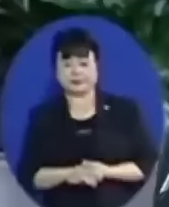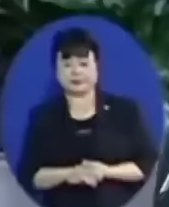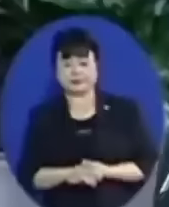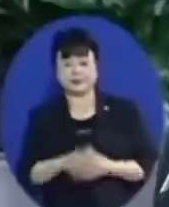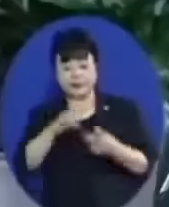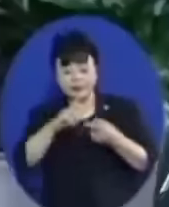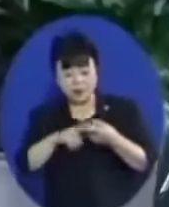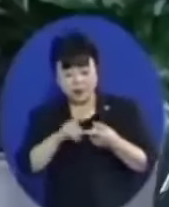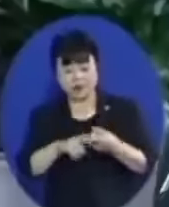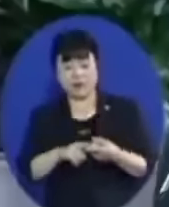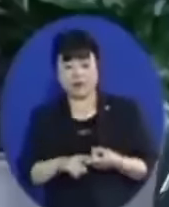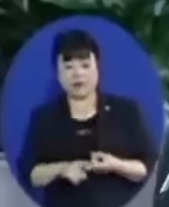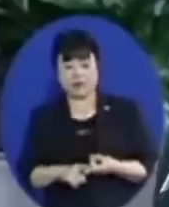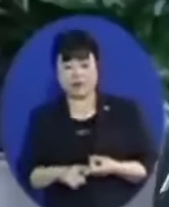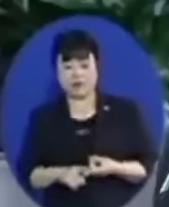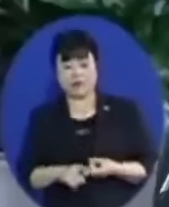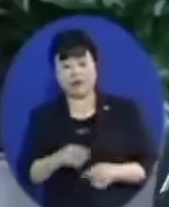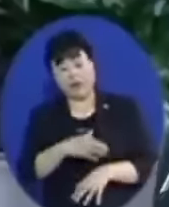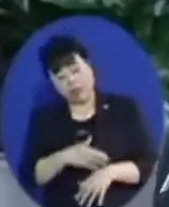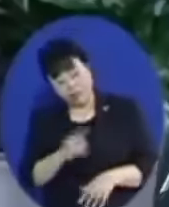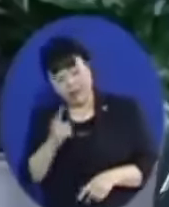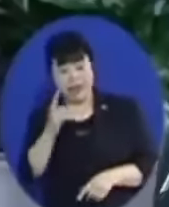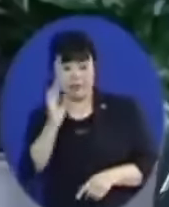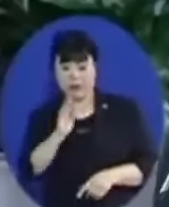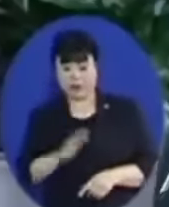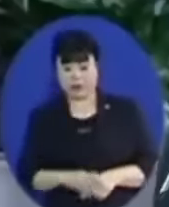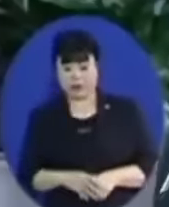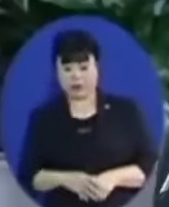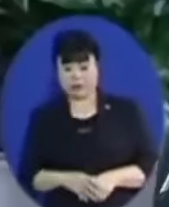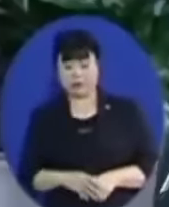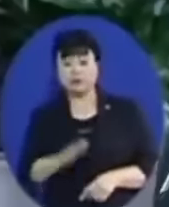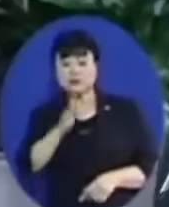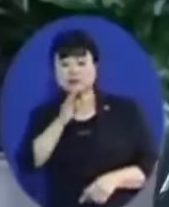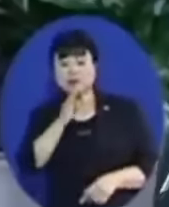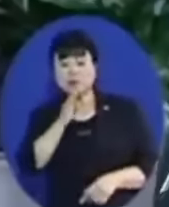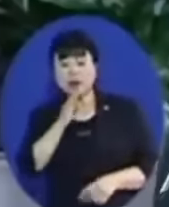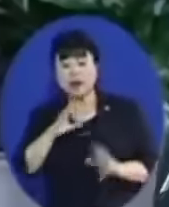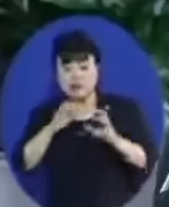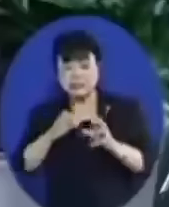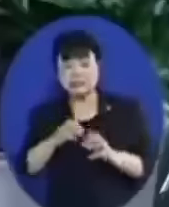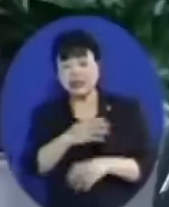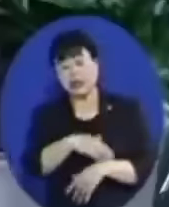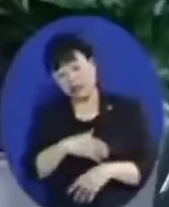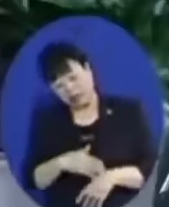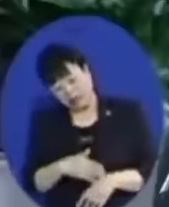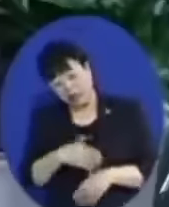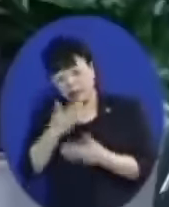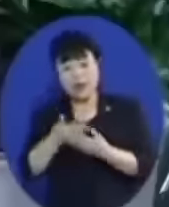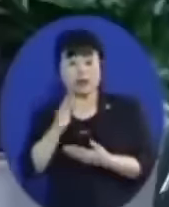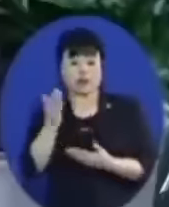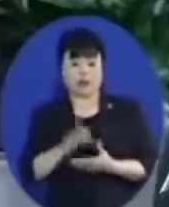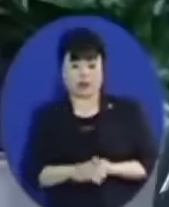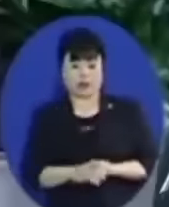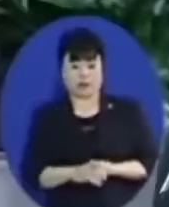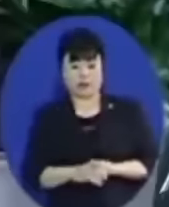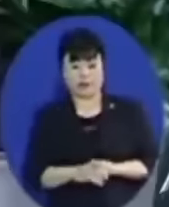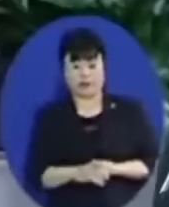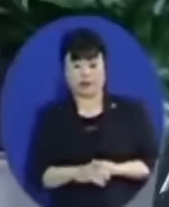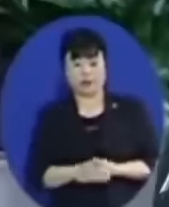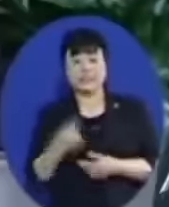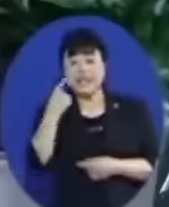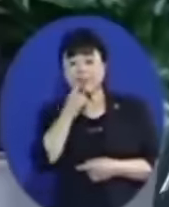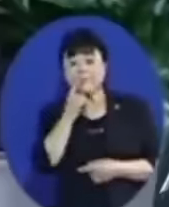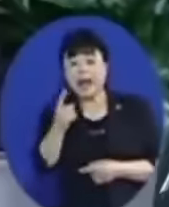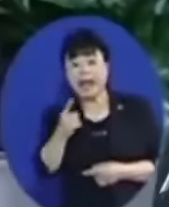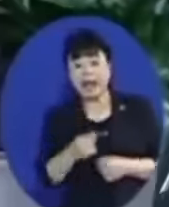하고 무력한 말을 하면 그 인생이 세상적이고 무력한 것을 받아들이게 되는 것입니다. 내 입의